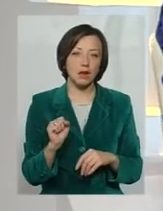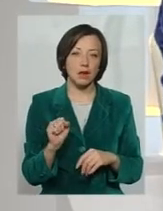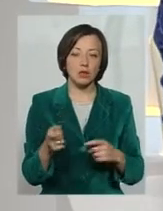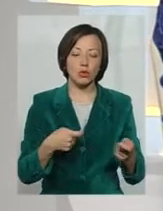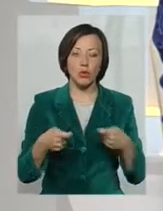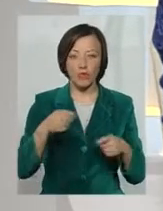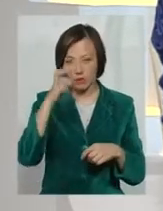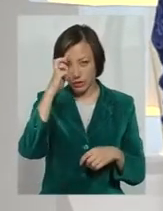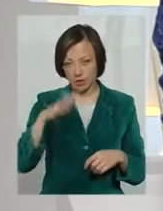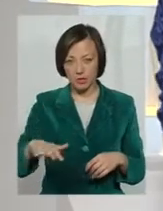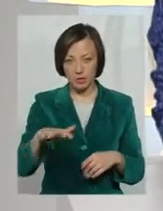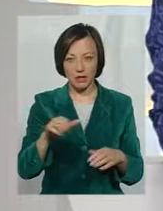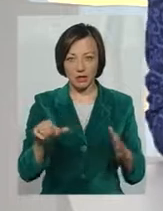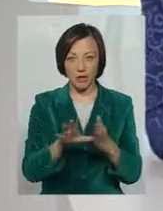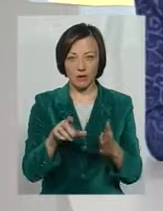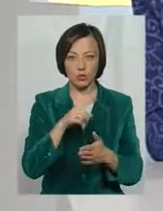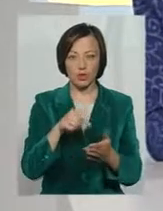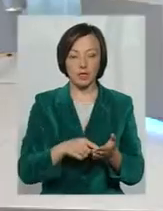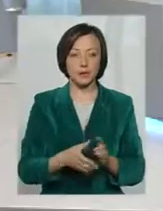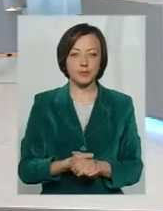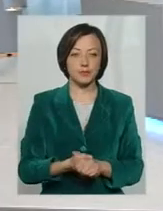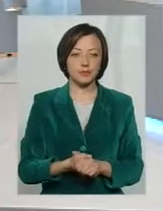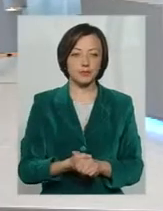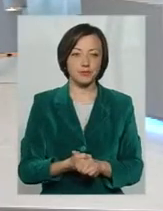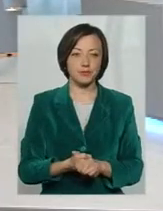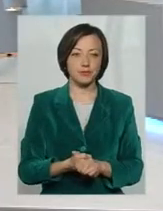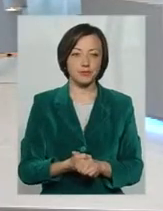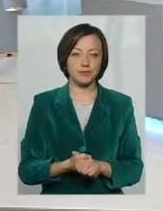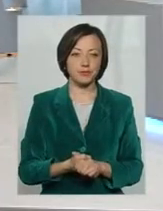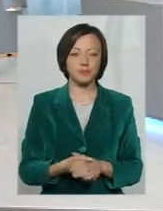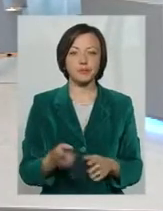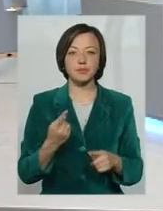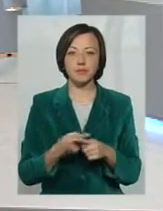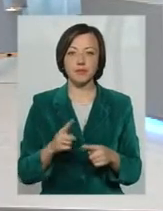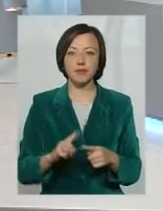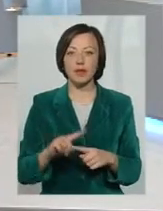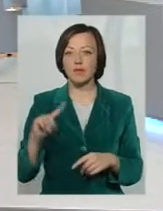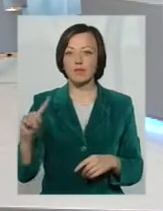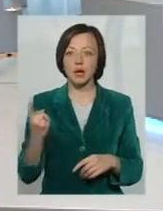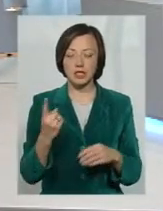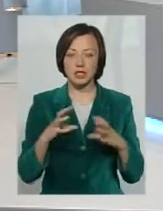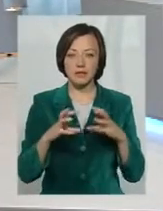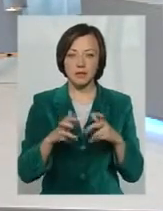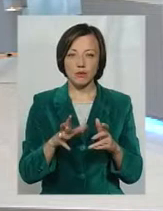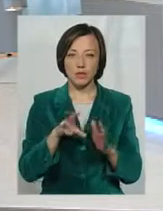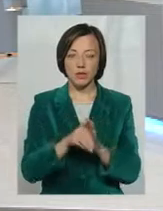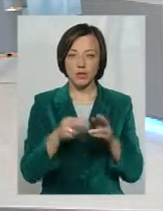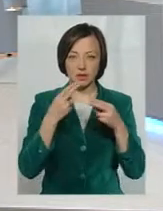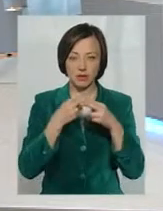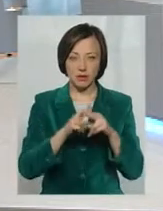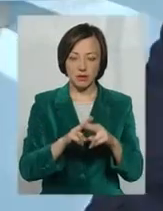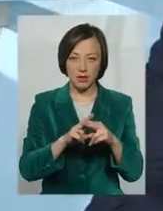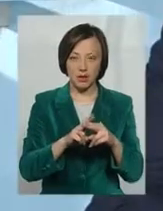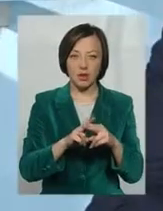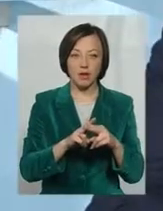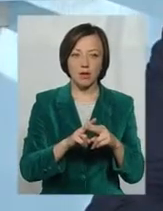торговий державний майданчик електронний? Це, власне, перше в світі впровадження технології блокчейн у системи електронних